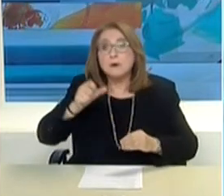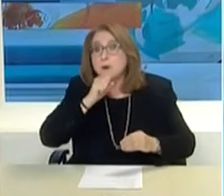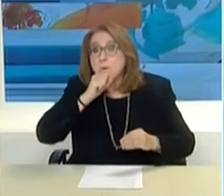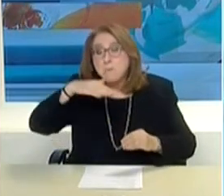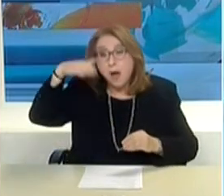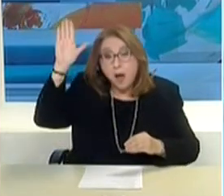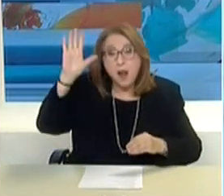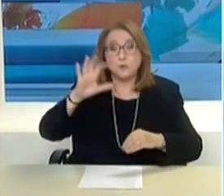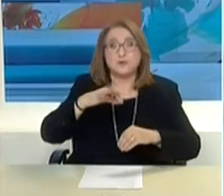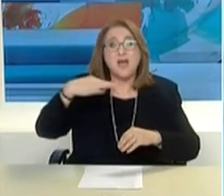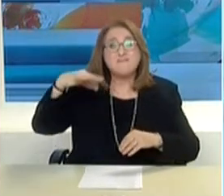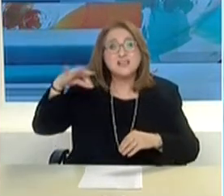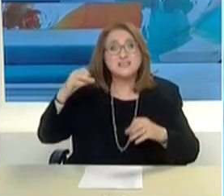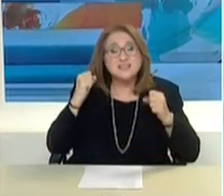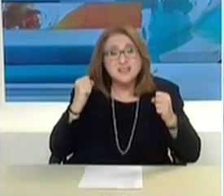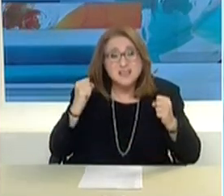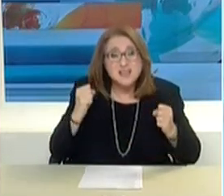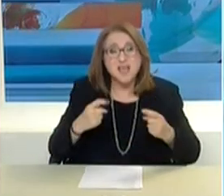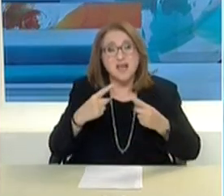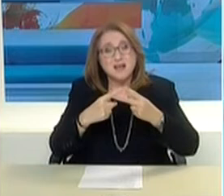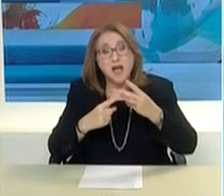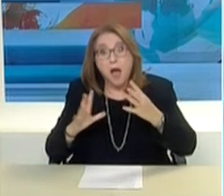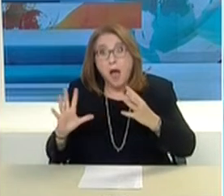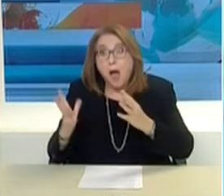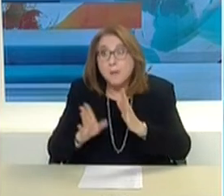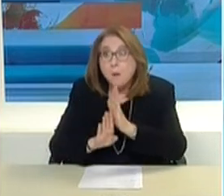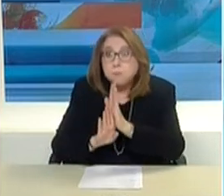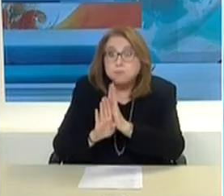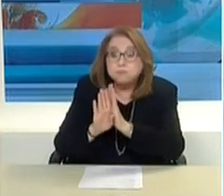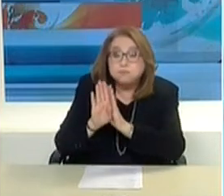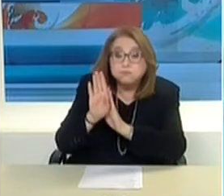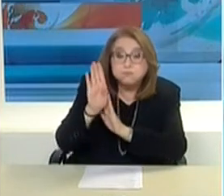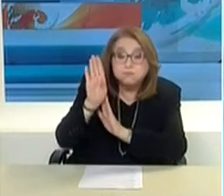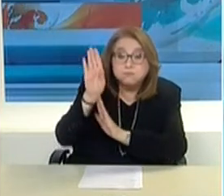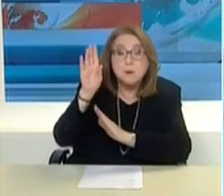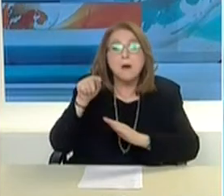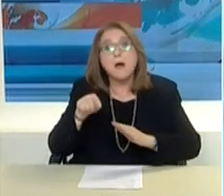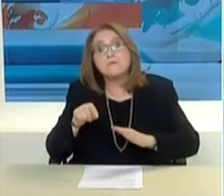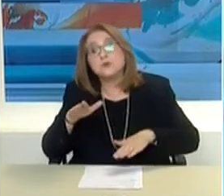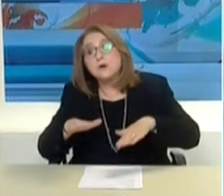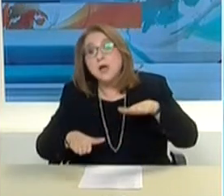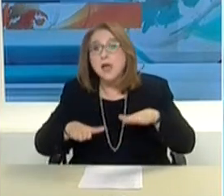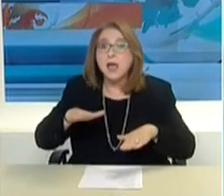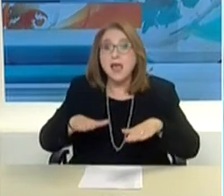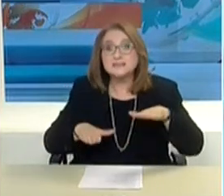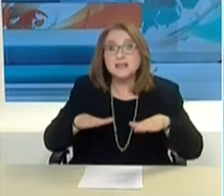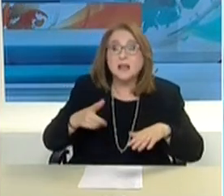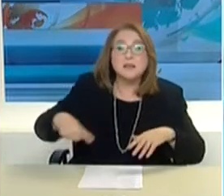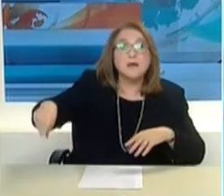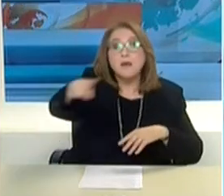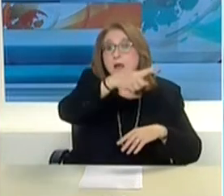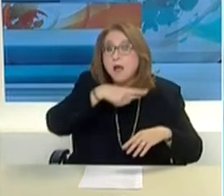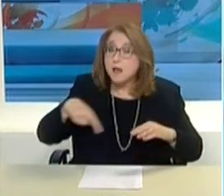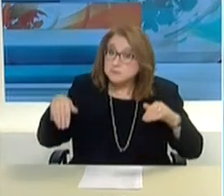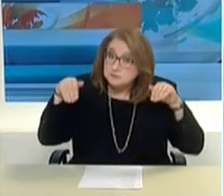μας, αλλάξει προς τα πάνω γρήγορα και βγει εκτός των προβλέψεών μας, εξαρτάται από την ακρίβεια με την οποία τηρούμε όλοι αυτά